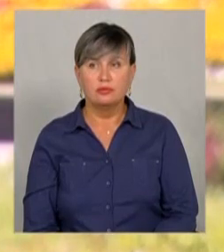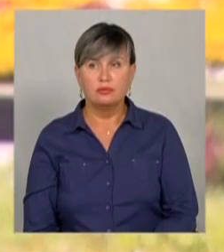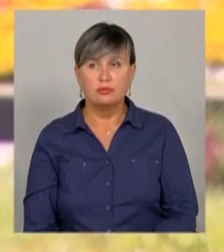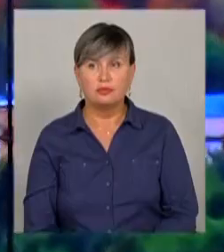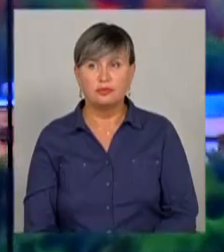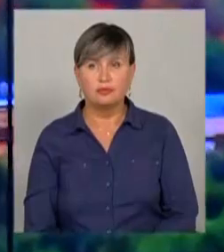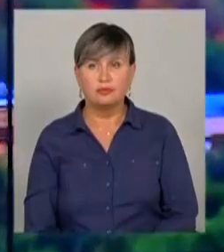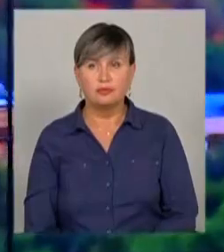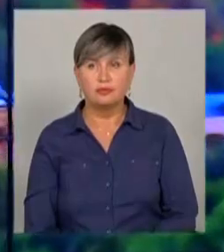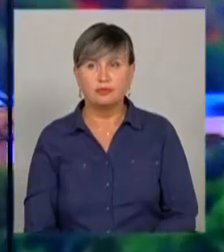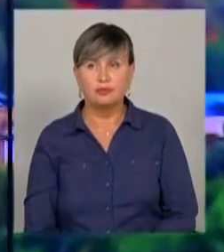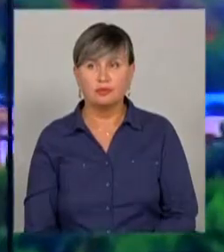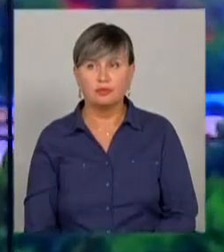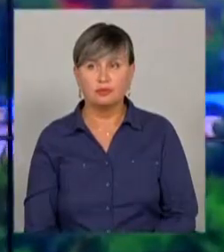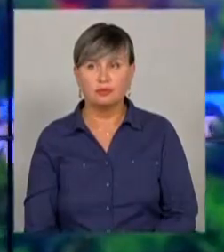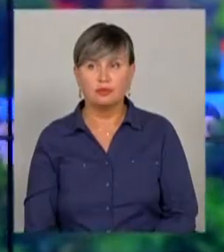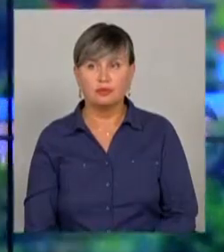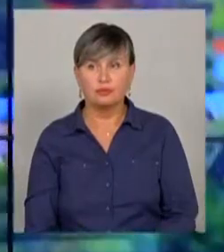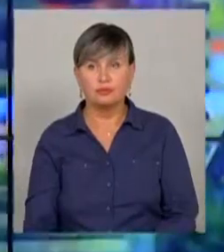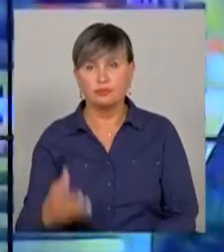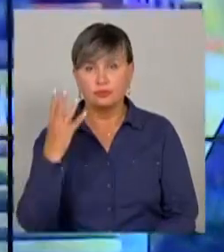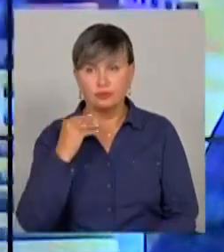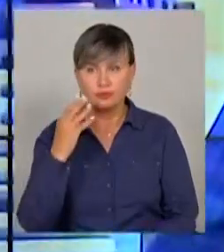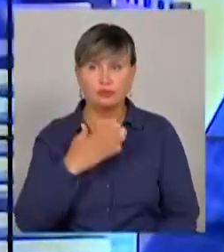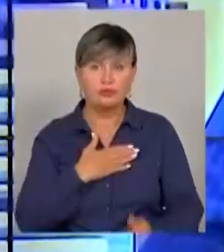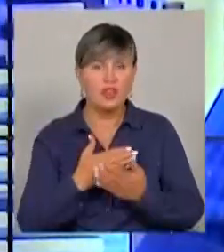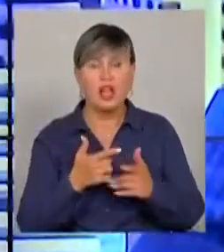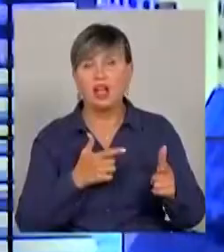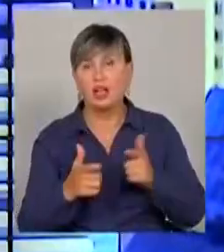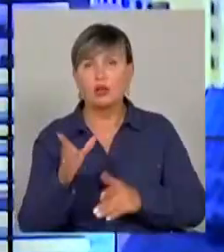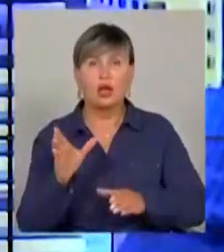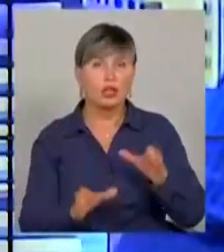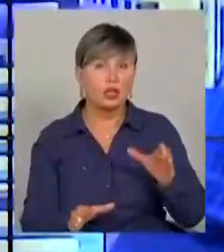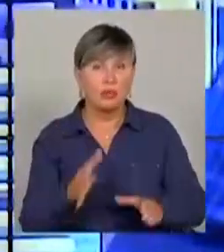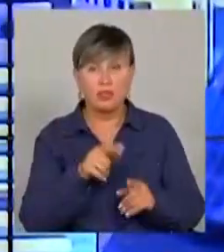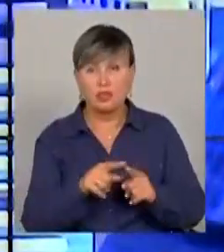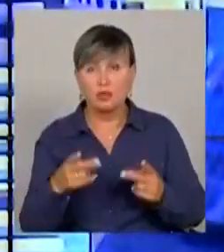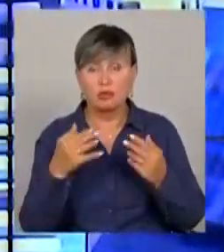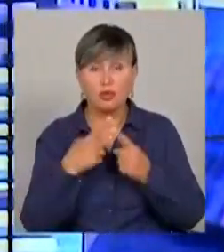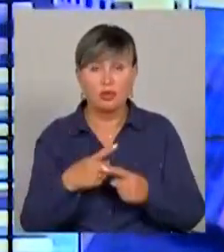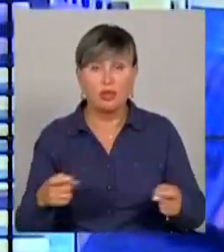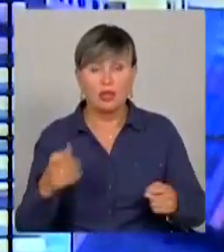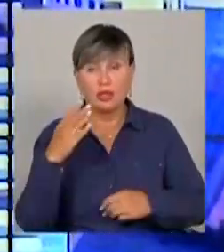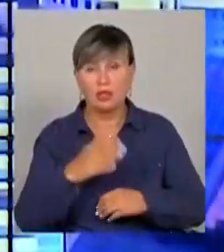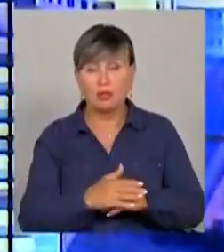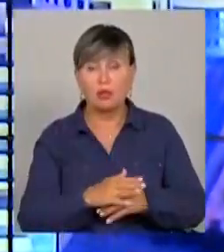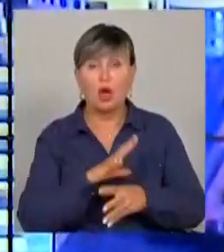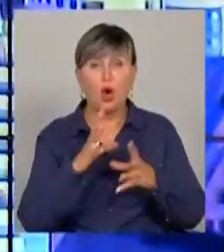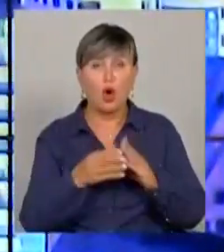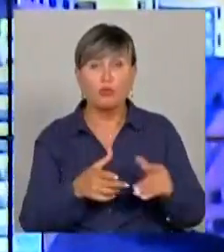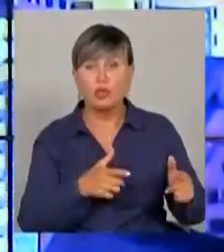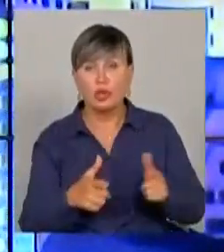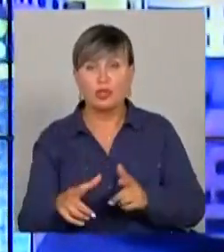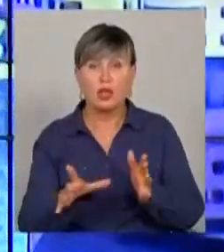Астана. Тем временем в Алматы активно готовятся к отопительному сезону. По данным пресс-службы акимата города, общая